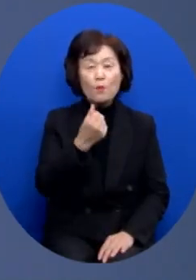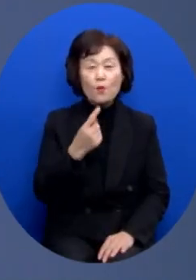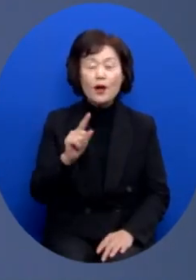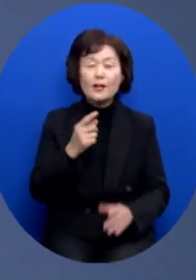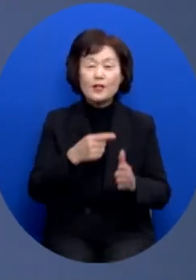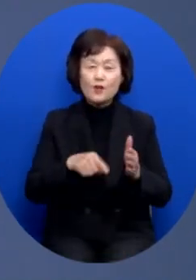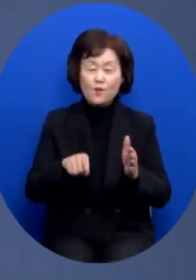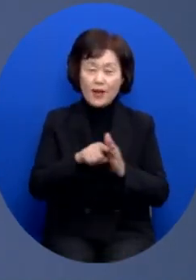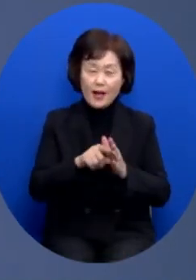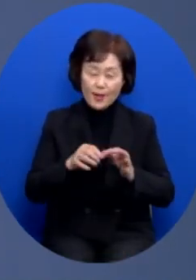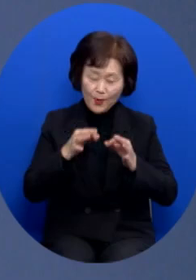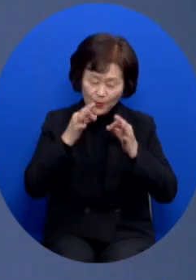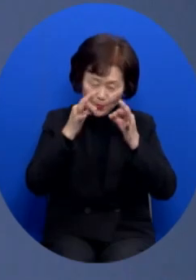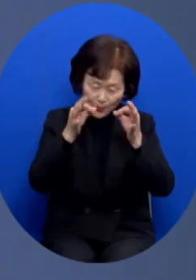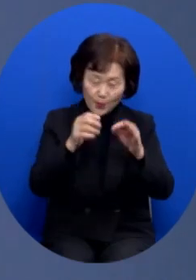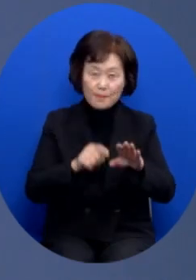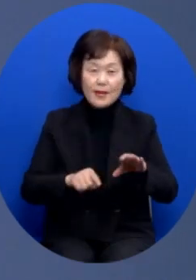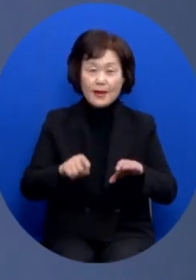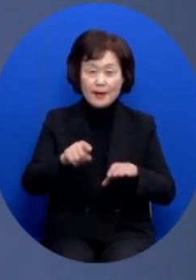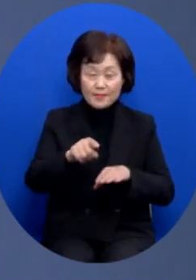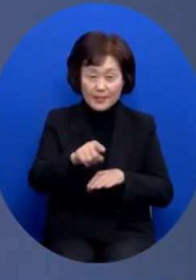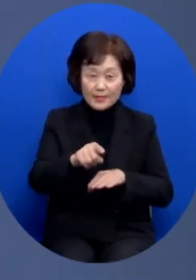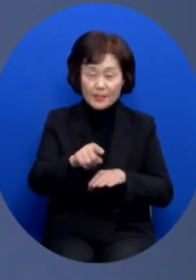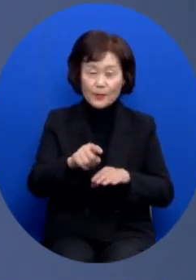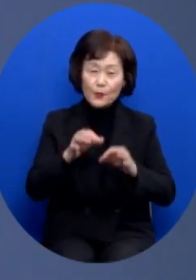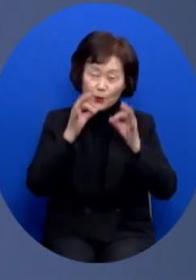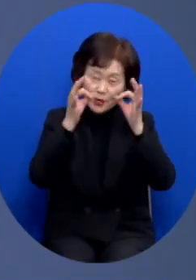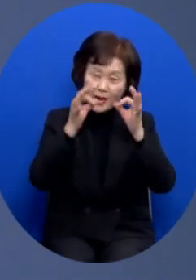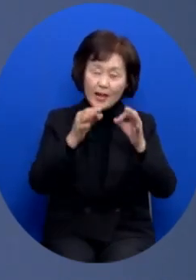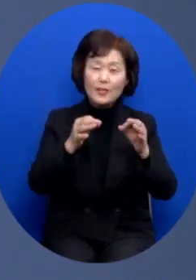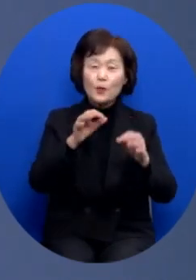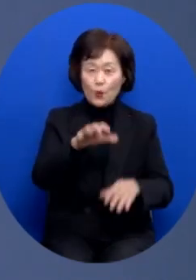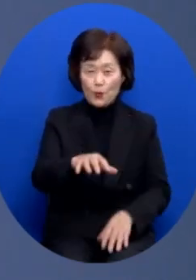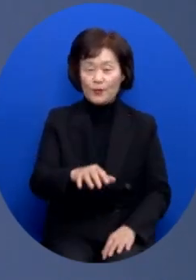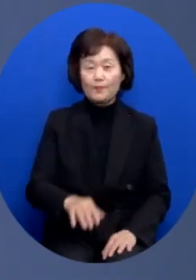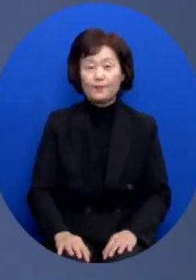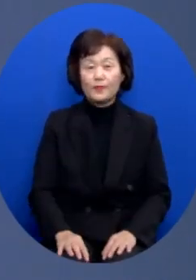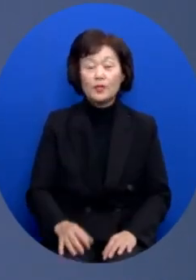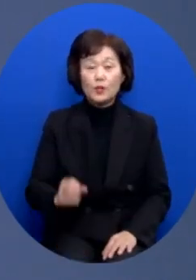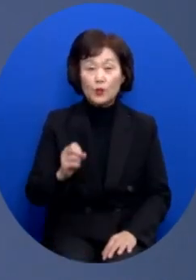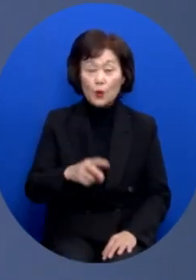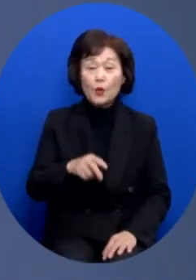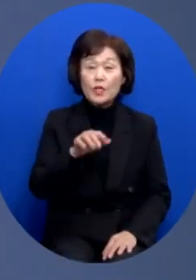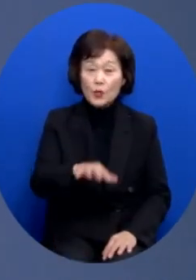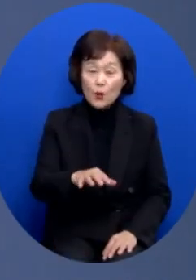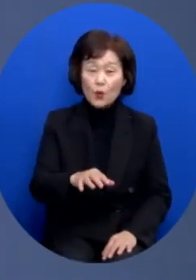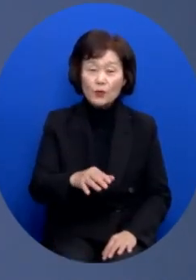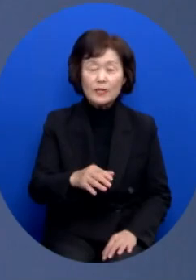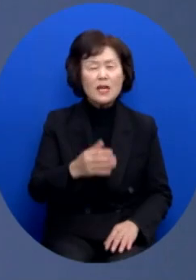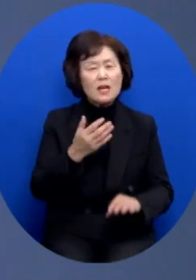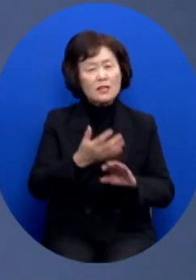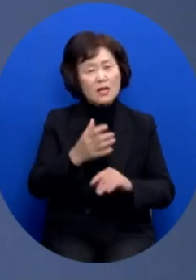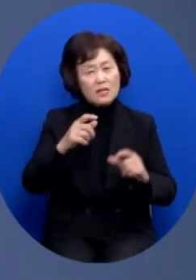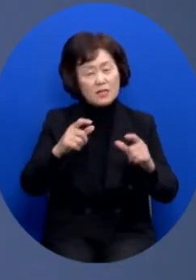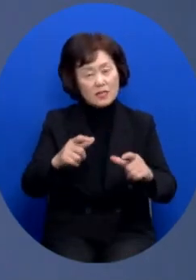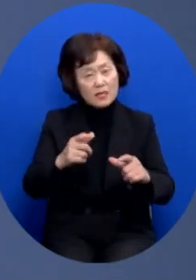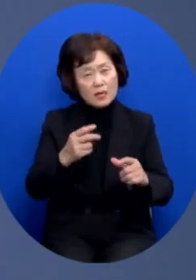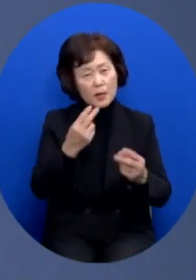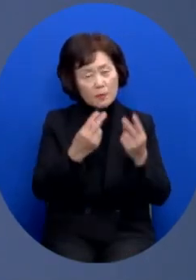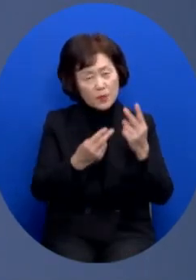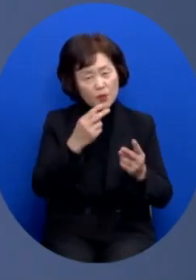노력을 다하며 앞장서며 일하는 기관입니다. 그리고 양산 복음화율이 타 지역에 비해서